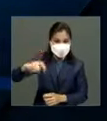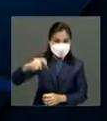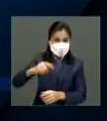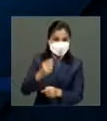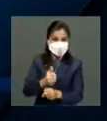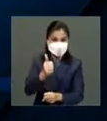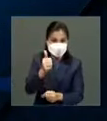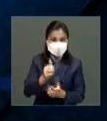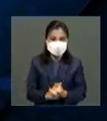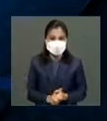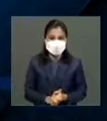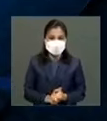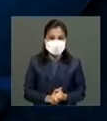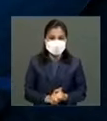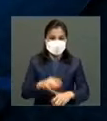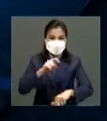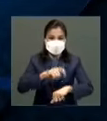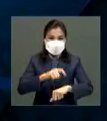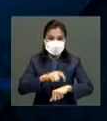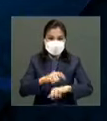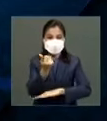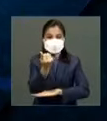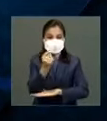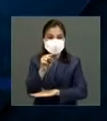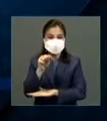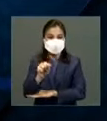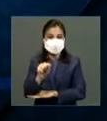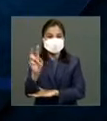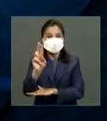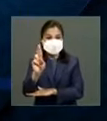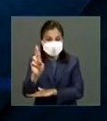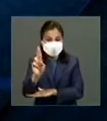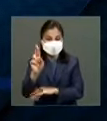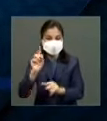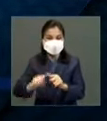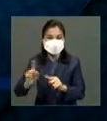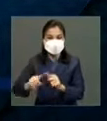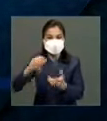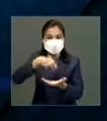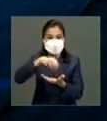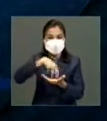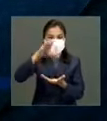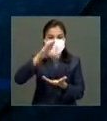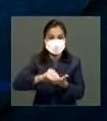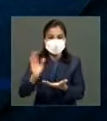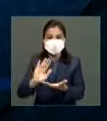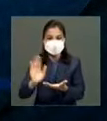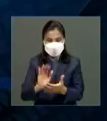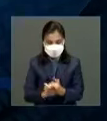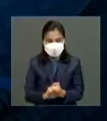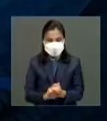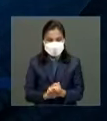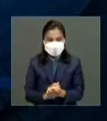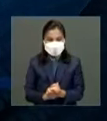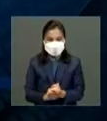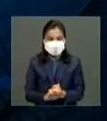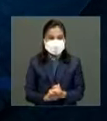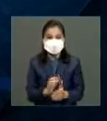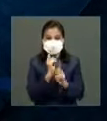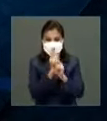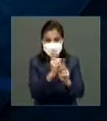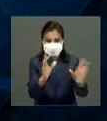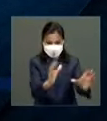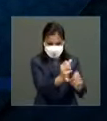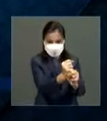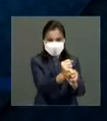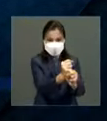ราจะไม่เอาช่วงเวลาของ11โมงหรือเที่ยงกว่านี้มาเป็นการปล่อยตัวเลขแล้วนะครับเราก็ออกมาเมื่อไหร่แล้วก็แอปพรูฟแล้วก็